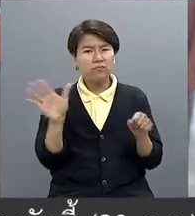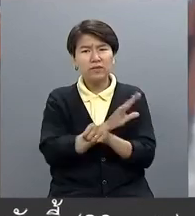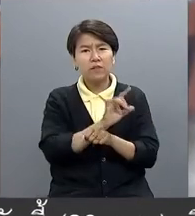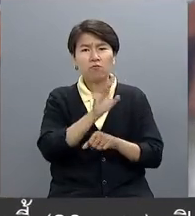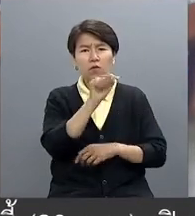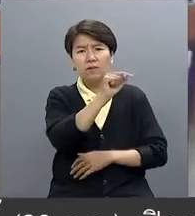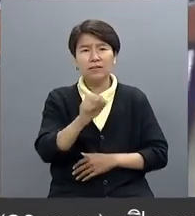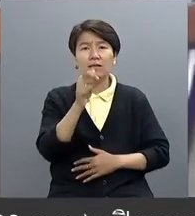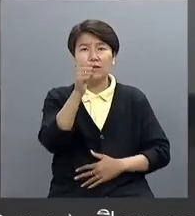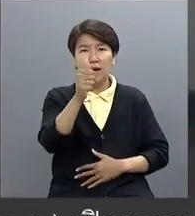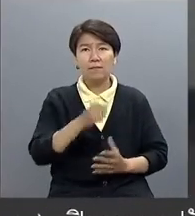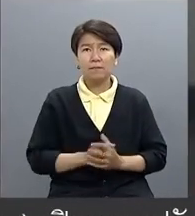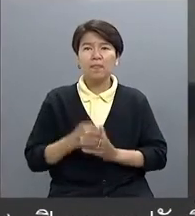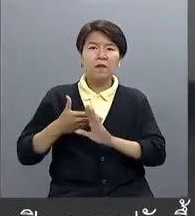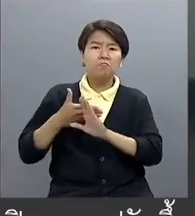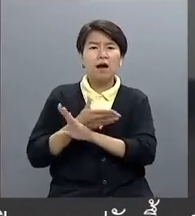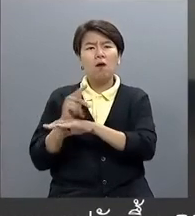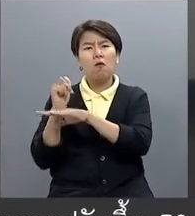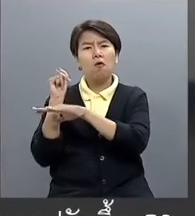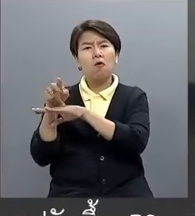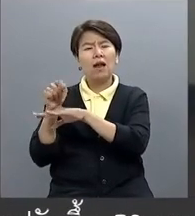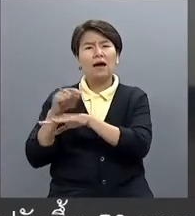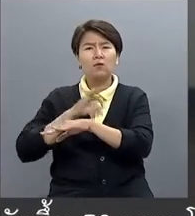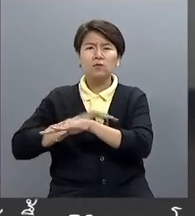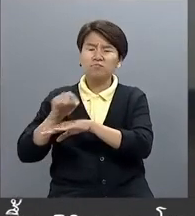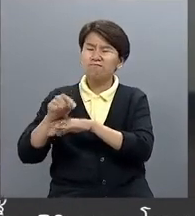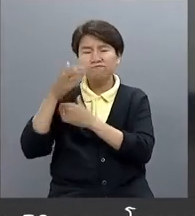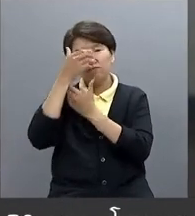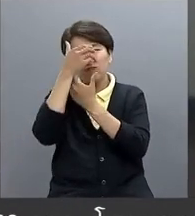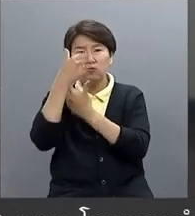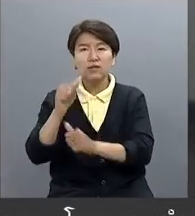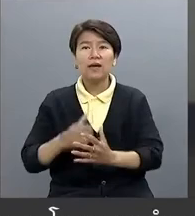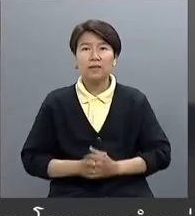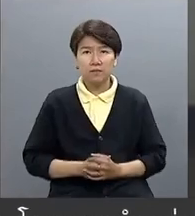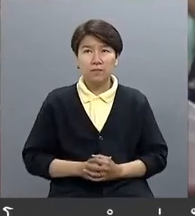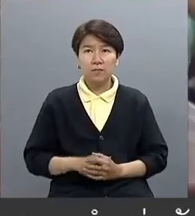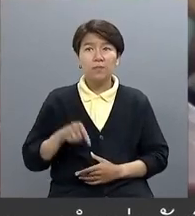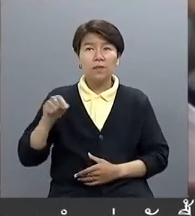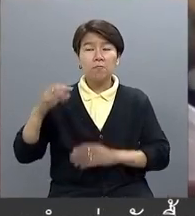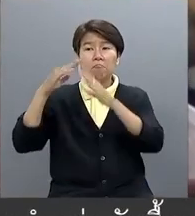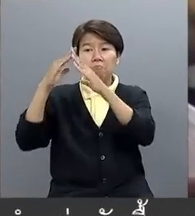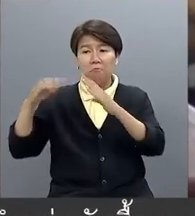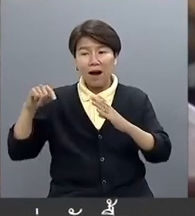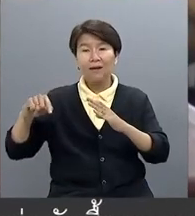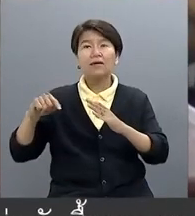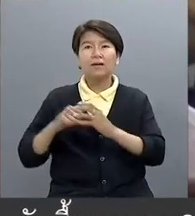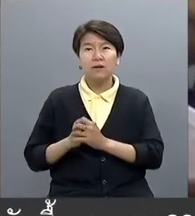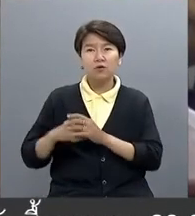ความสนใจในการเรียนออนไลน์มากนักและยังลดภาระการดูแลลูกที่บ้านในกรณีที่มีลูกหลายคนครับ